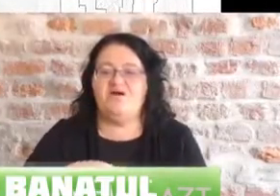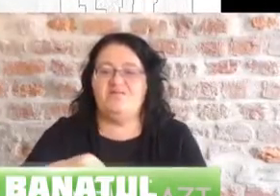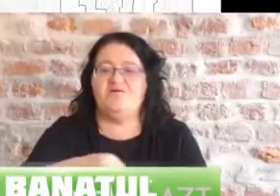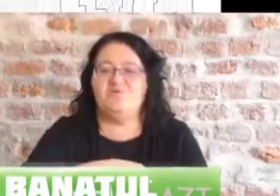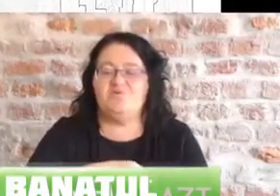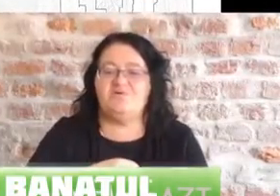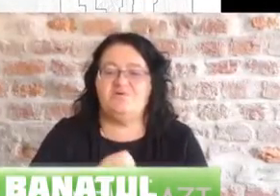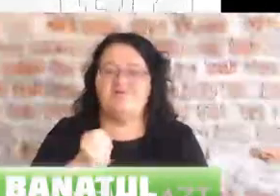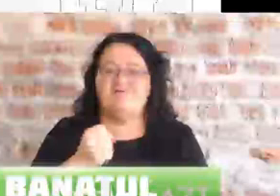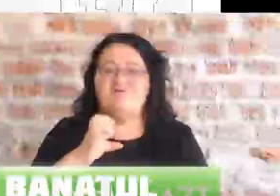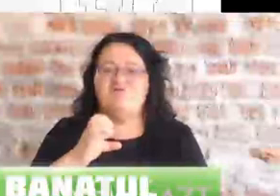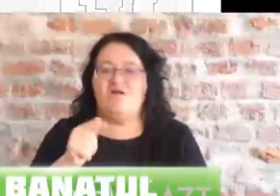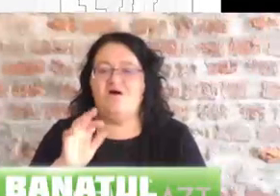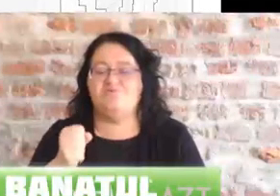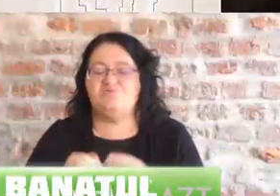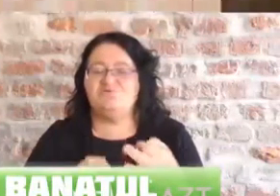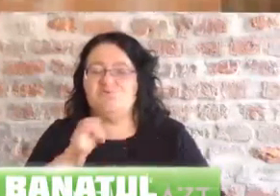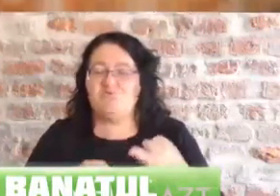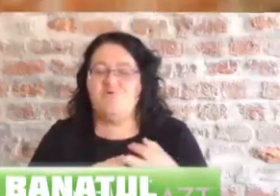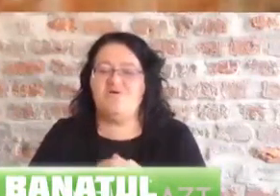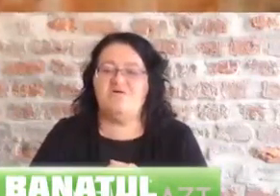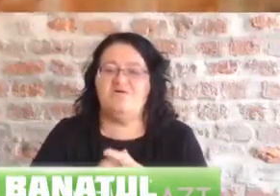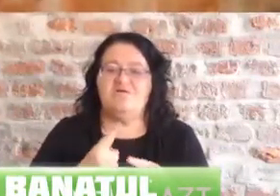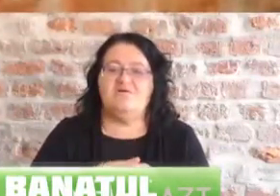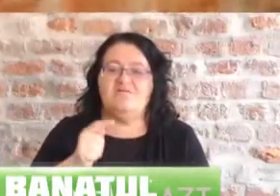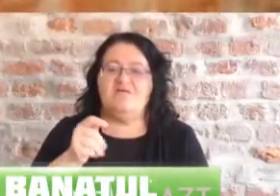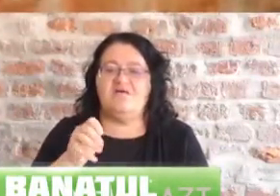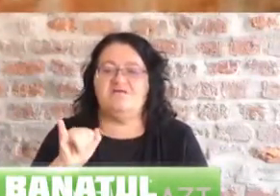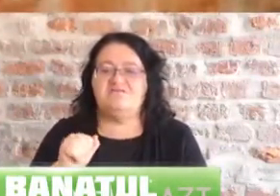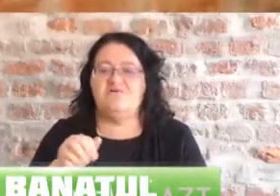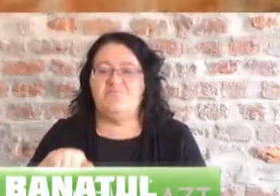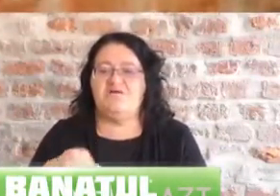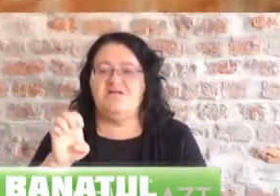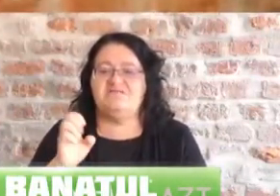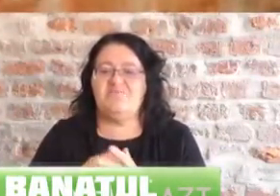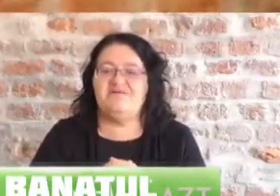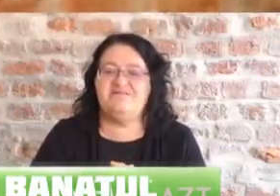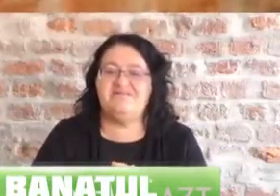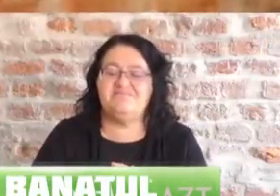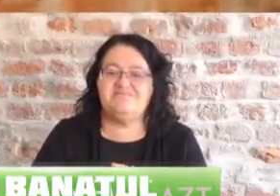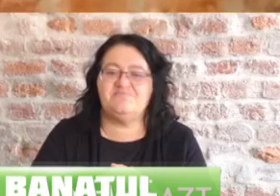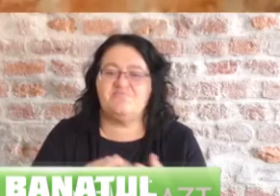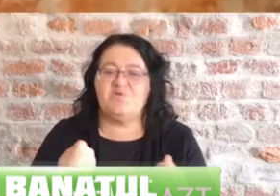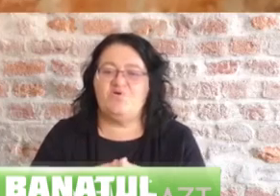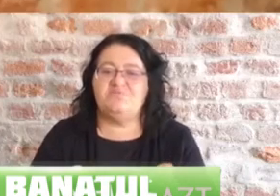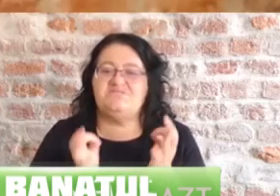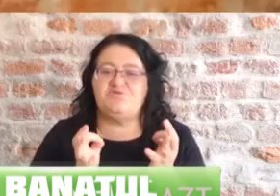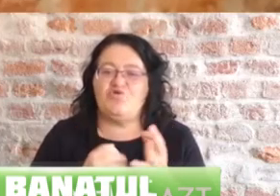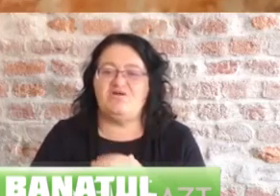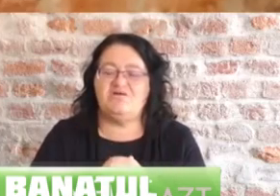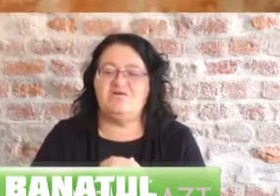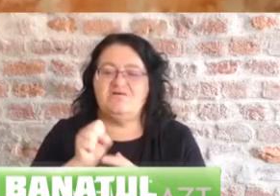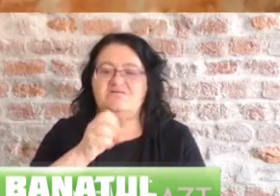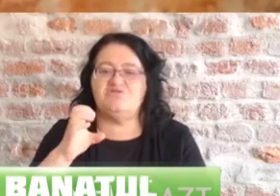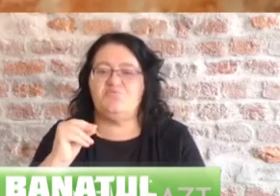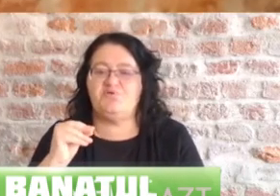arhitectură SC Lau Studio SRL și Teis Marie Elizabeth, colaboratori specialități